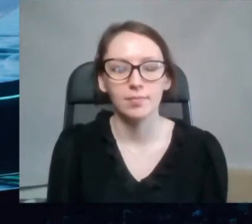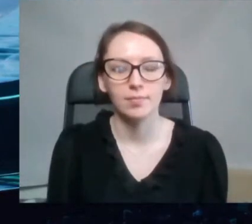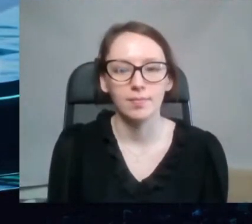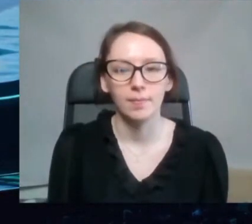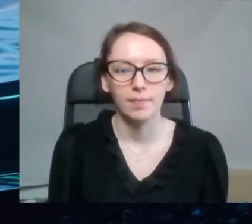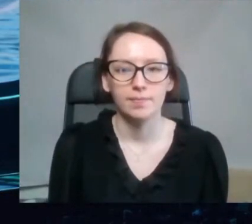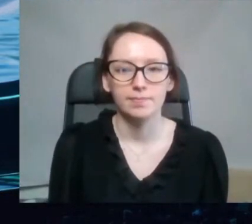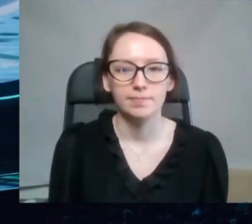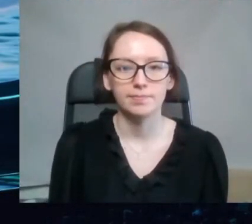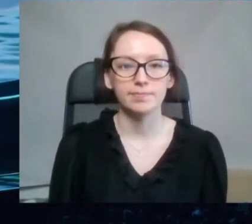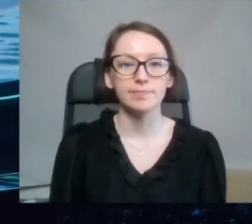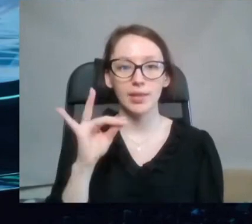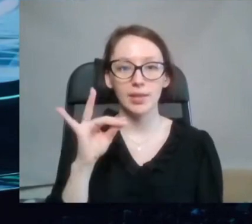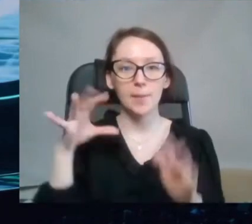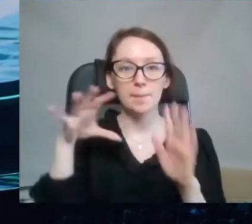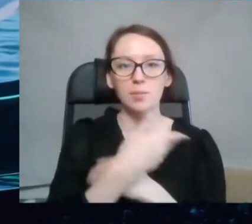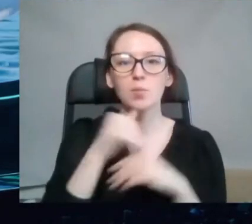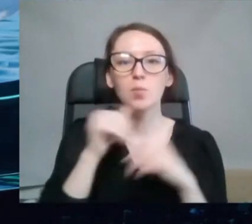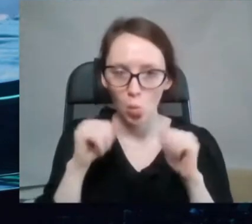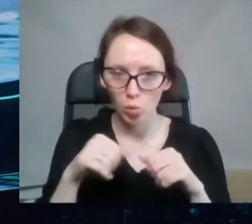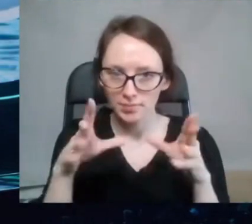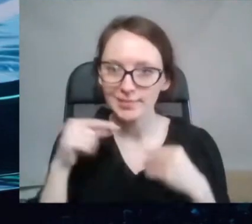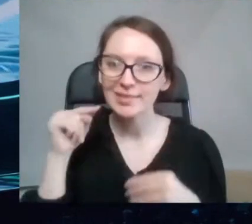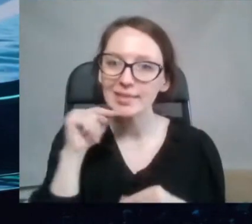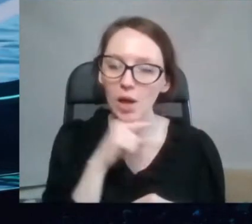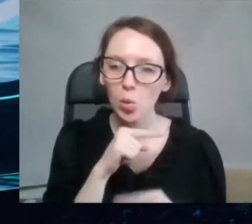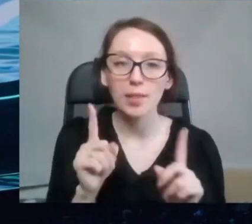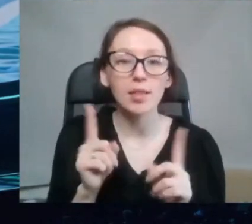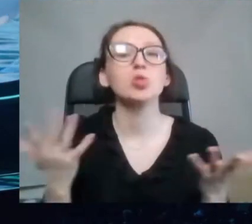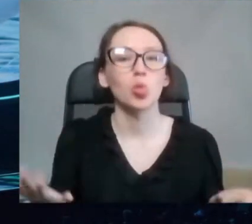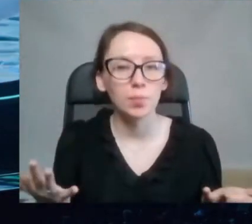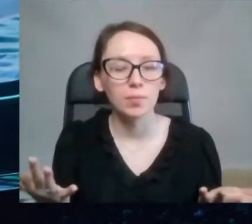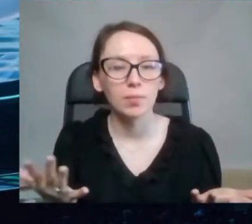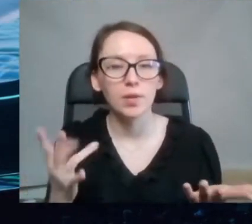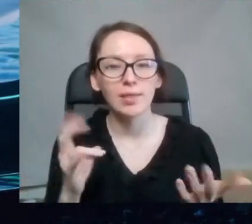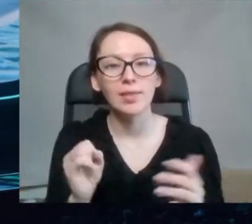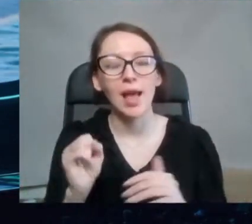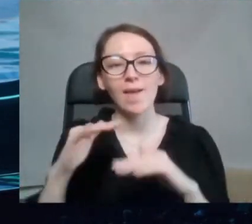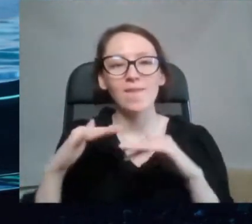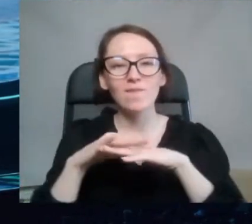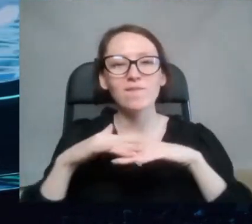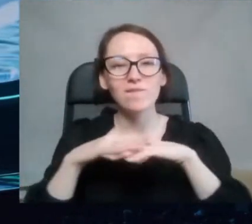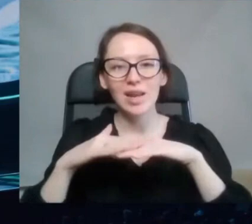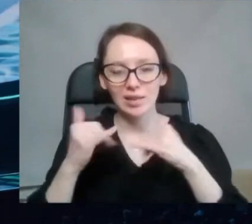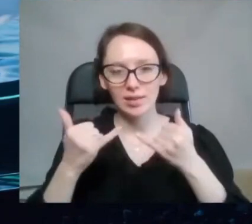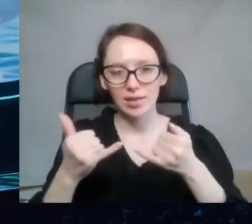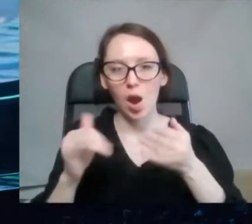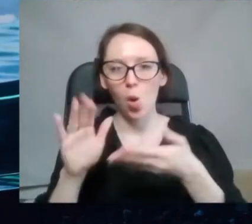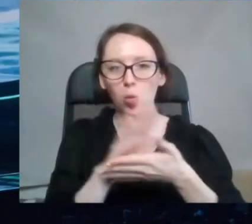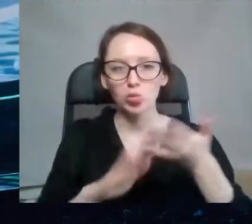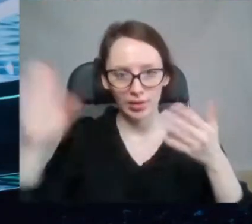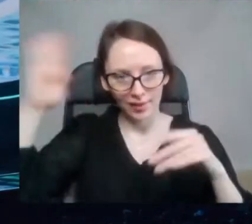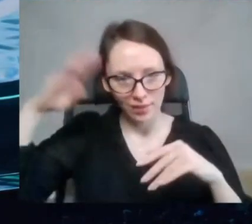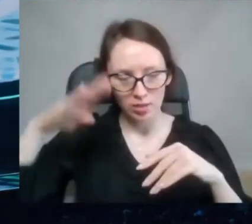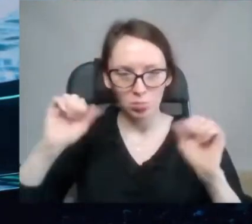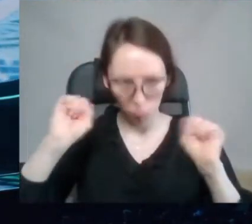И при этом мы можем с вами сэкономить. На чем? На фильтрах для очистки воды. Можем сэкономить?